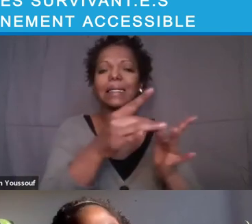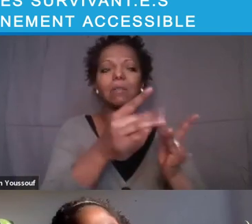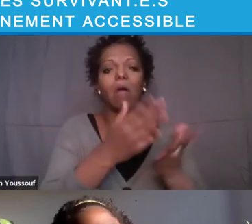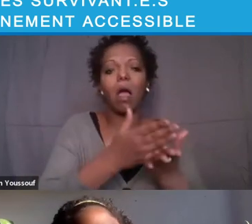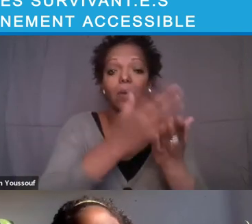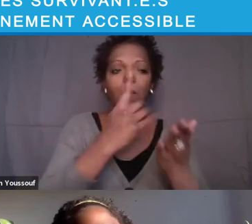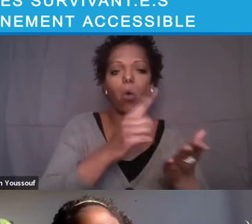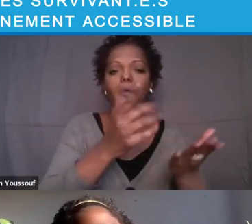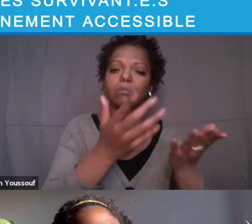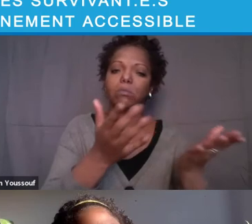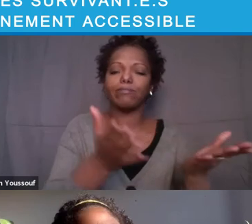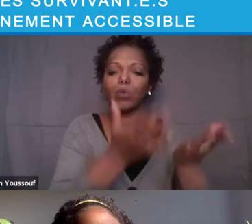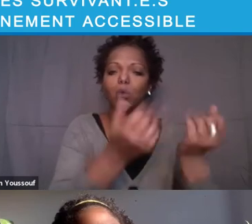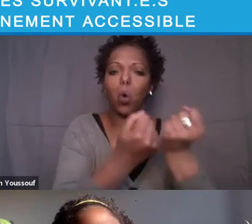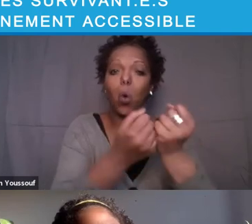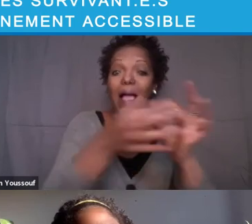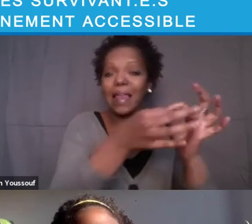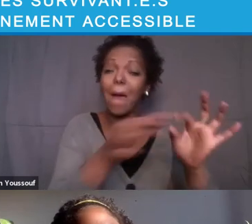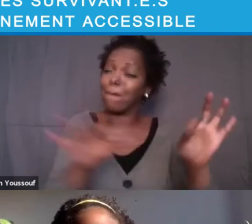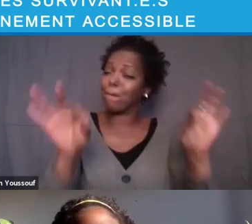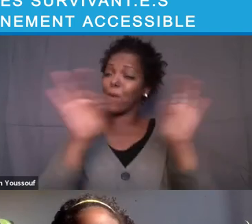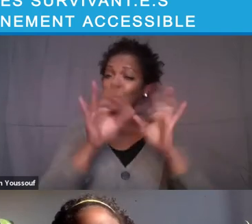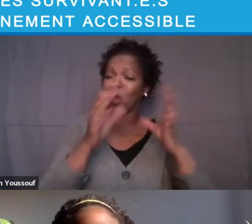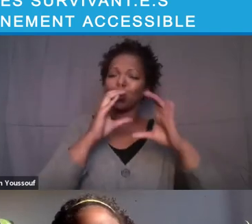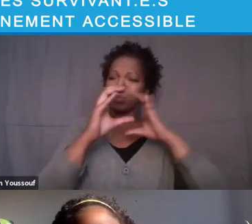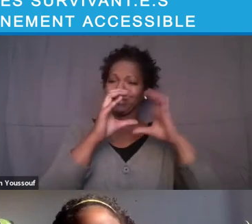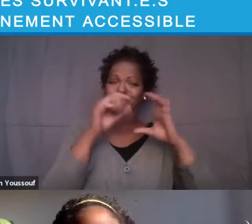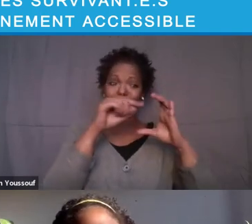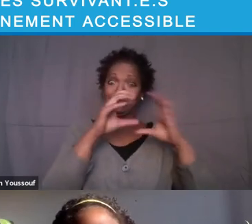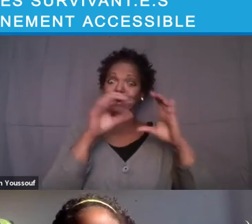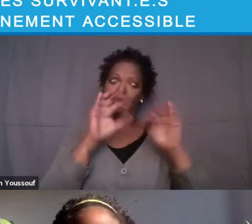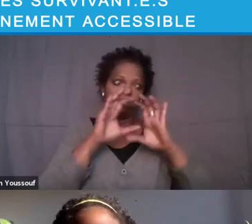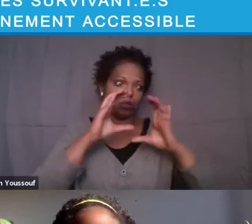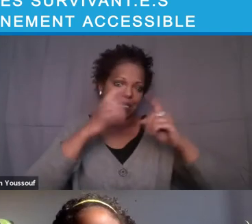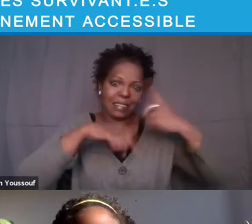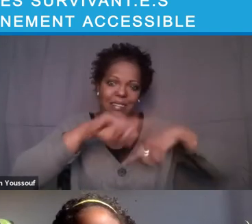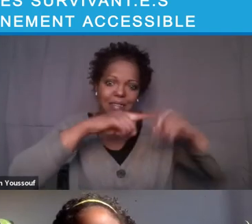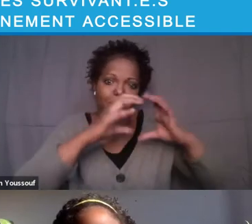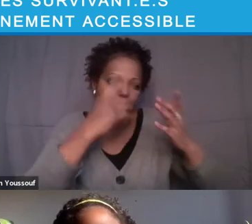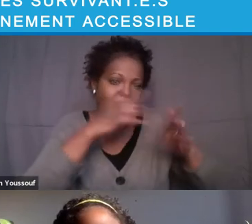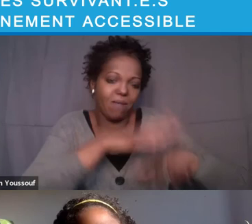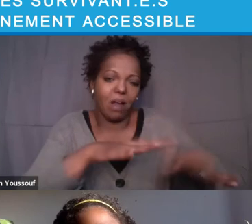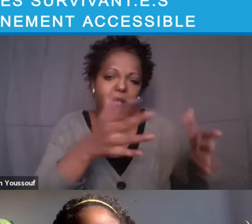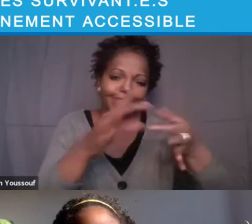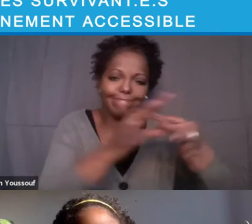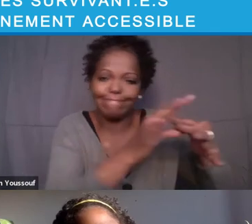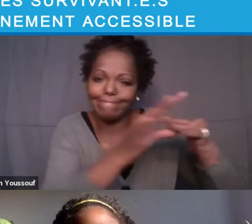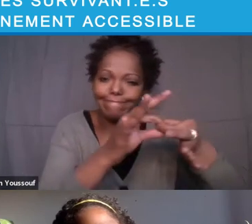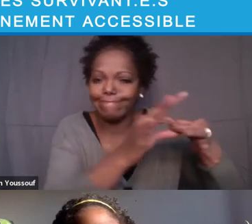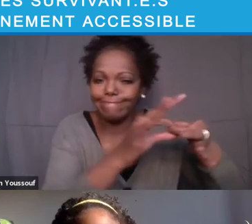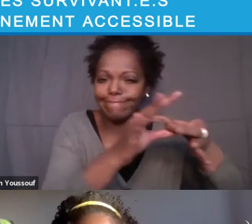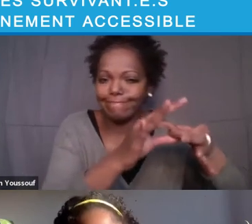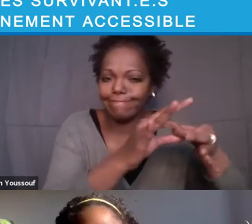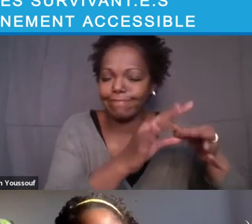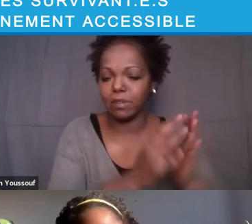comment les accompagner, les aider, leur donner un support Puis c'est surtout le problème, c'est au niveau de la